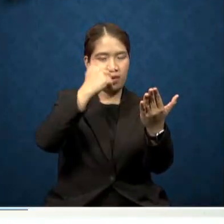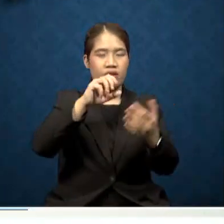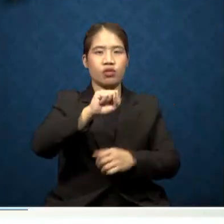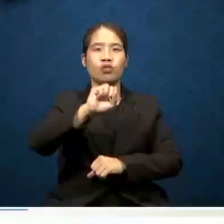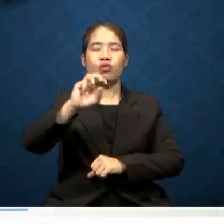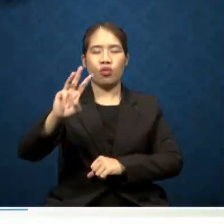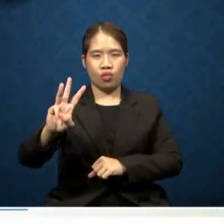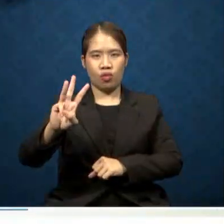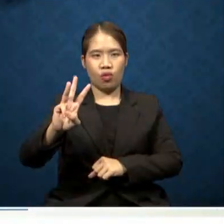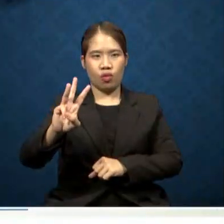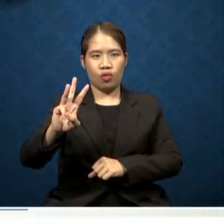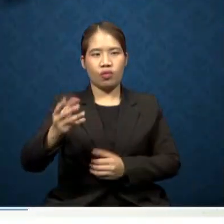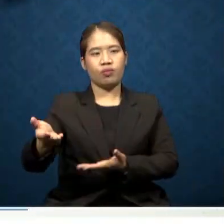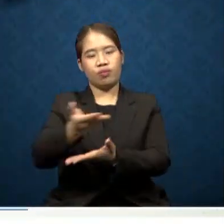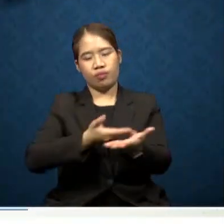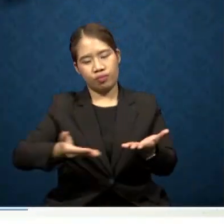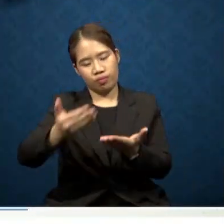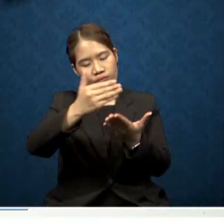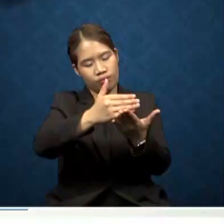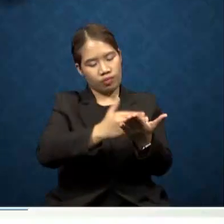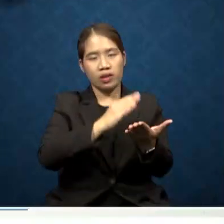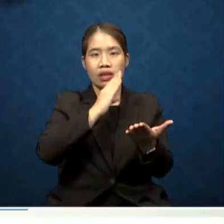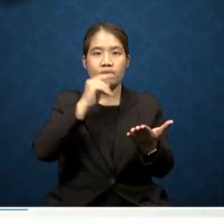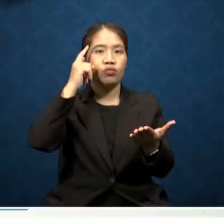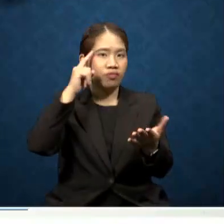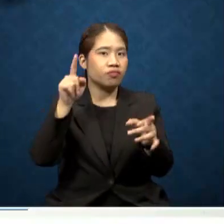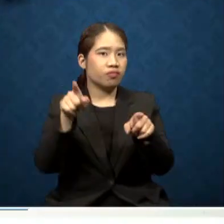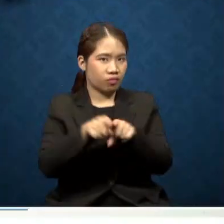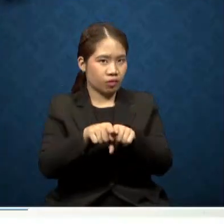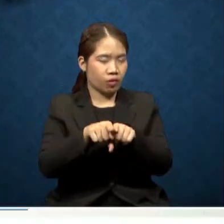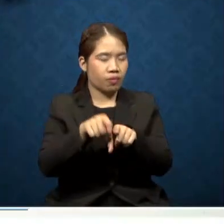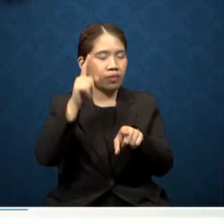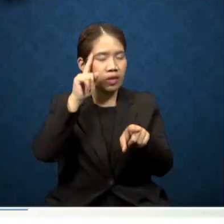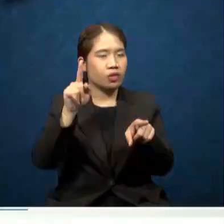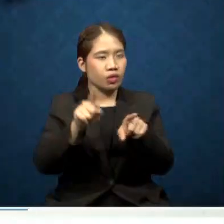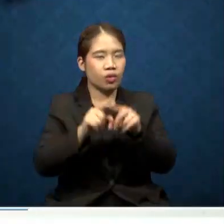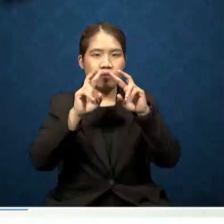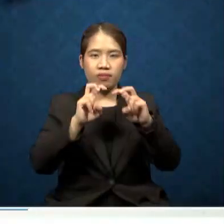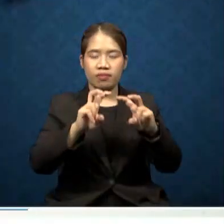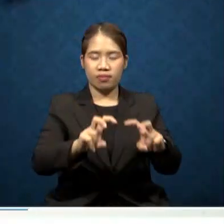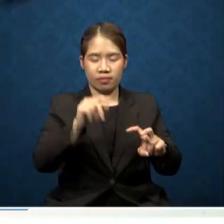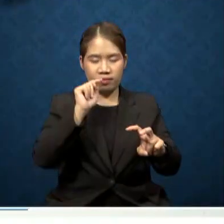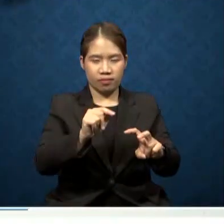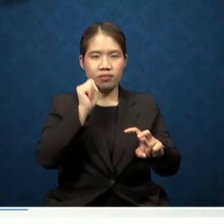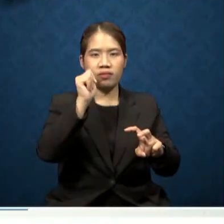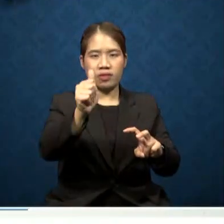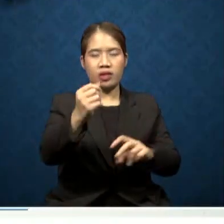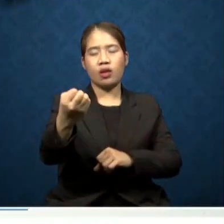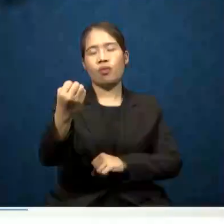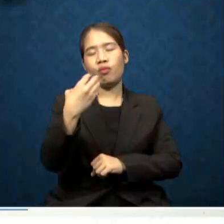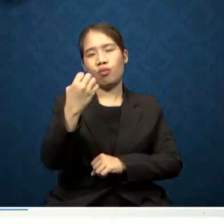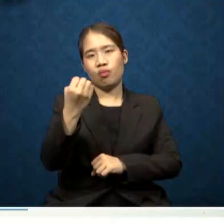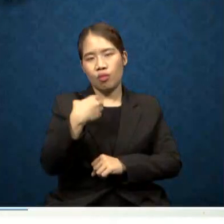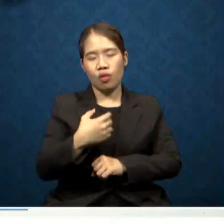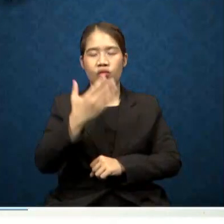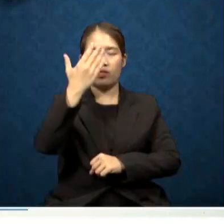ได้โปรดพิจารณาหากวุฒิสภาให้ความเห็นชอบกับผลการพิจารณาศึกษาดังกล่าวแล้วโปรดแจ้งให้เ่อ